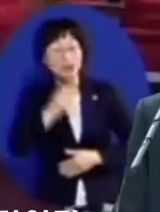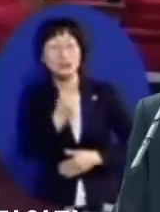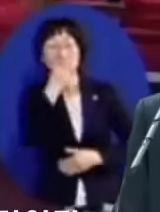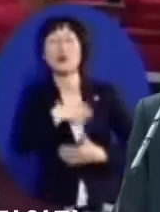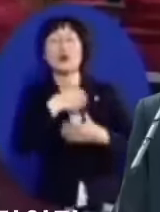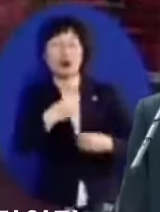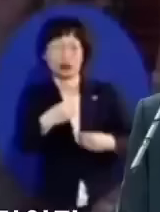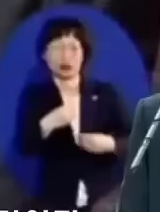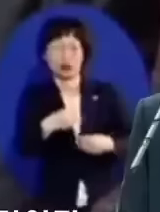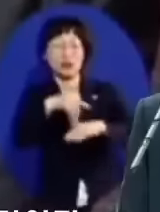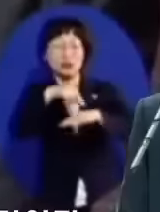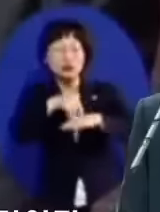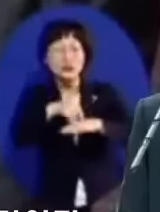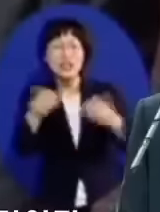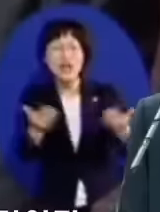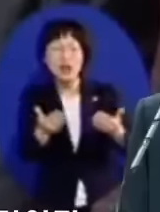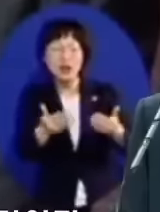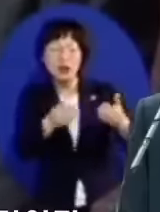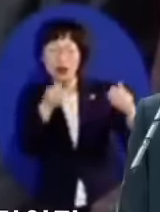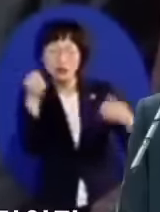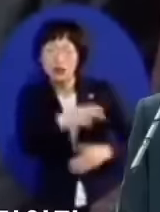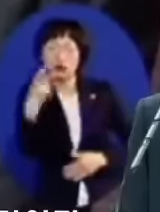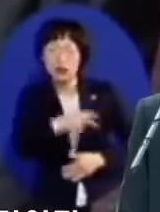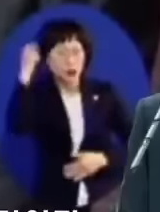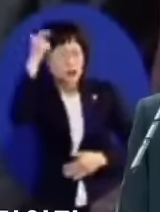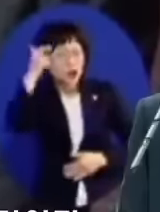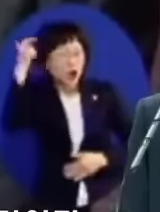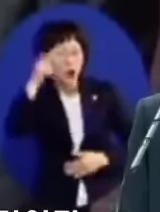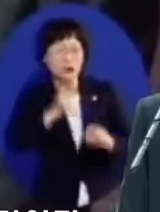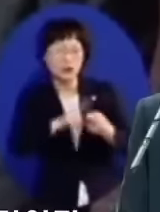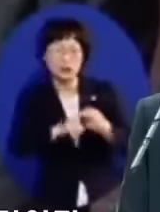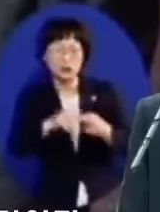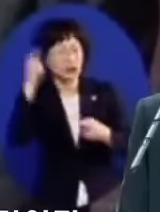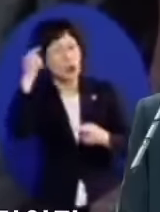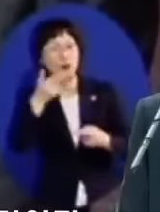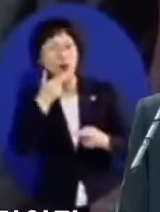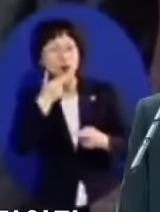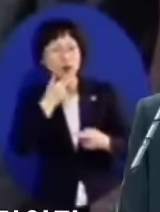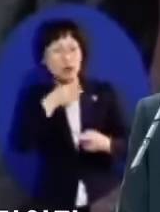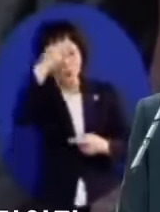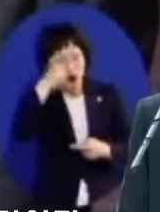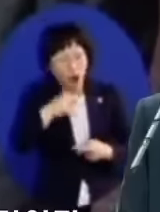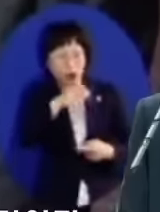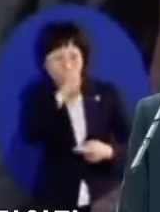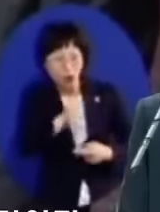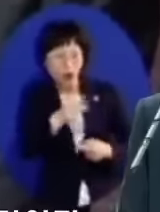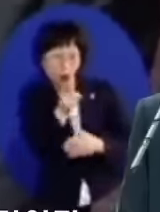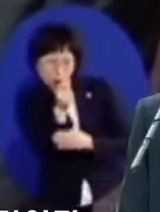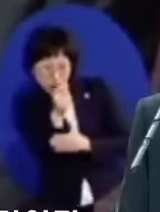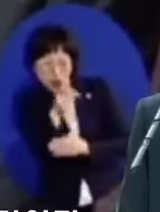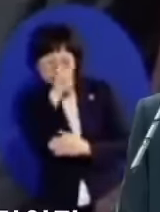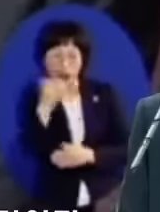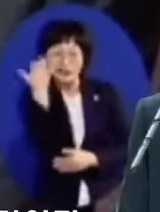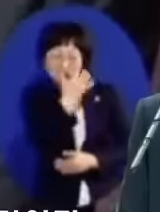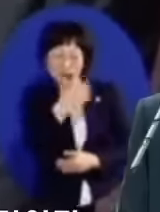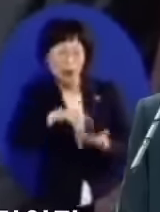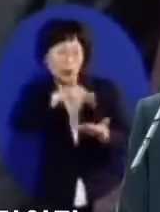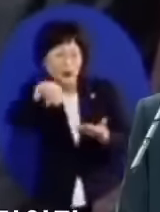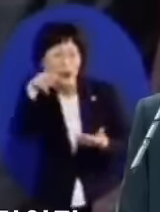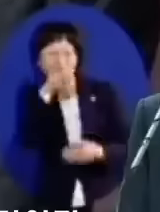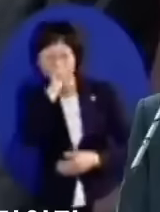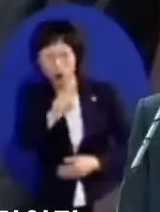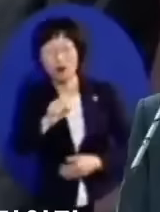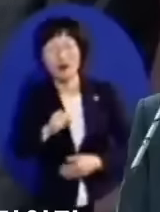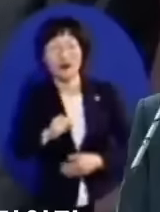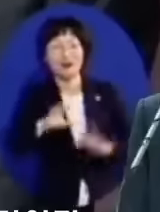육신은 자꾸 육신의 생각을 합니다. 영화 보니 참 좋더라, 술 마시니 좋더라, 도박하니 좋더라, 음란하고 방탕하니 좋더라,